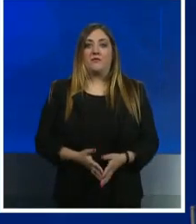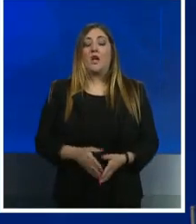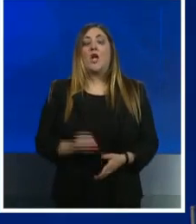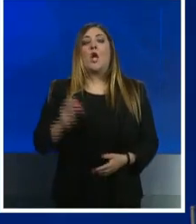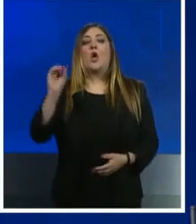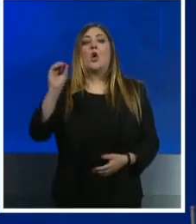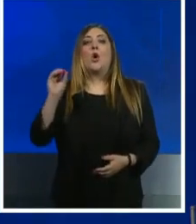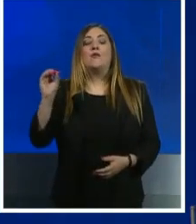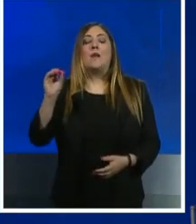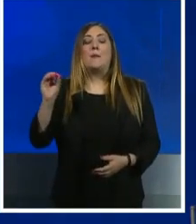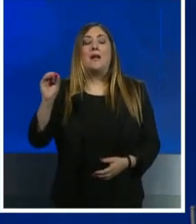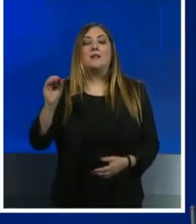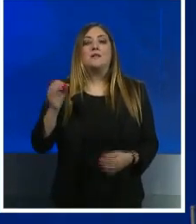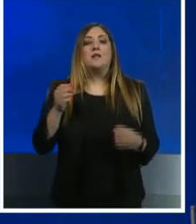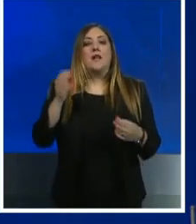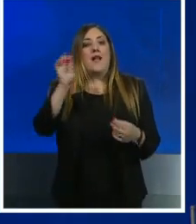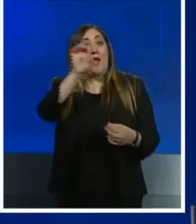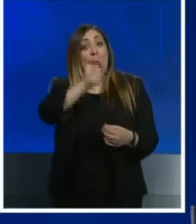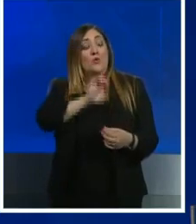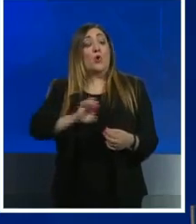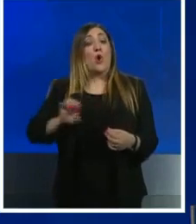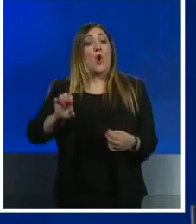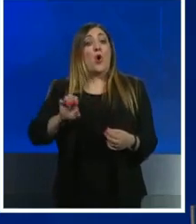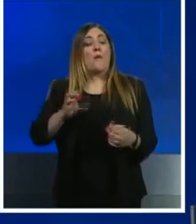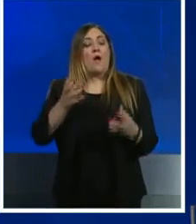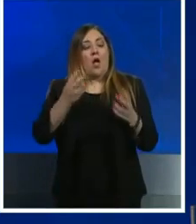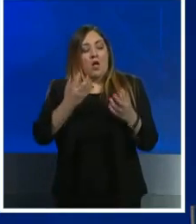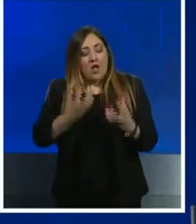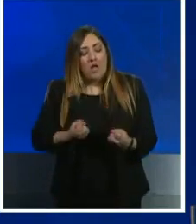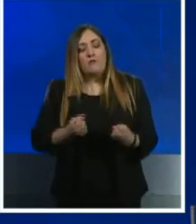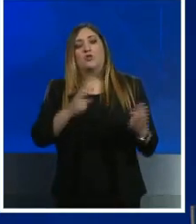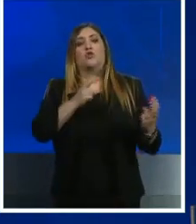Sintendi, l-Unjoni Ewropea għandha sfidi